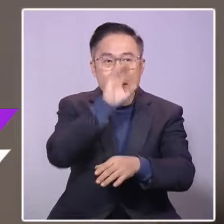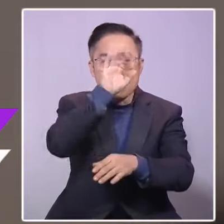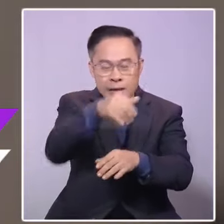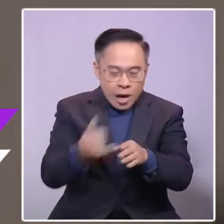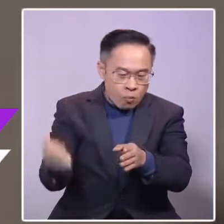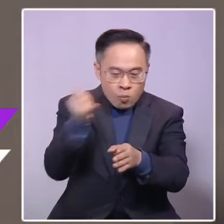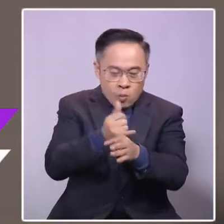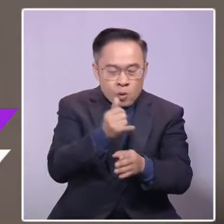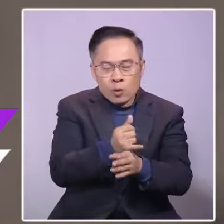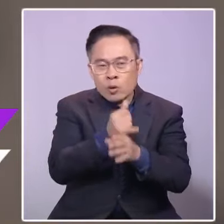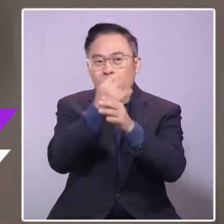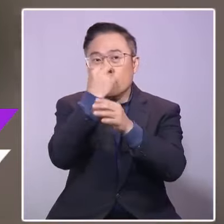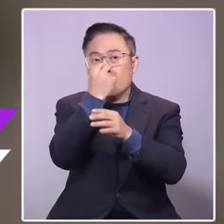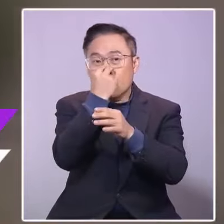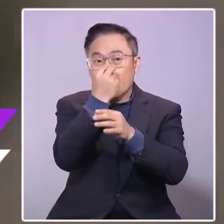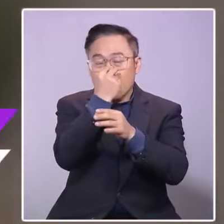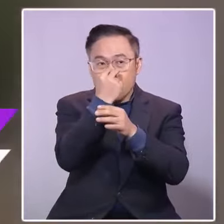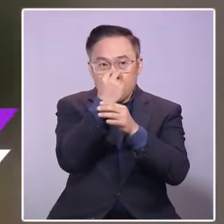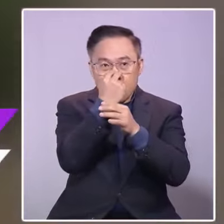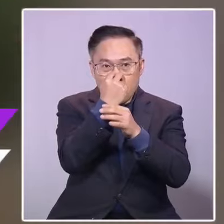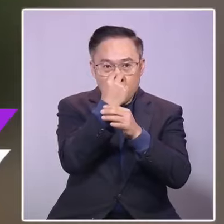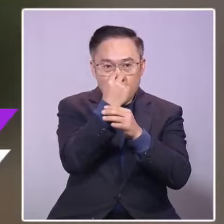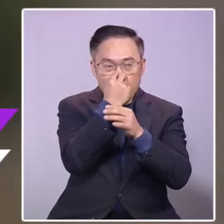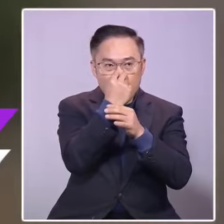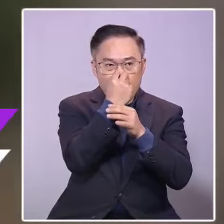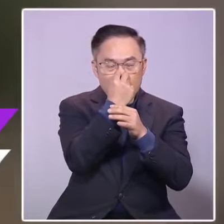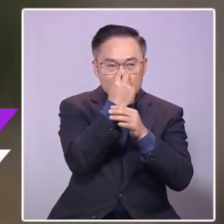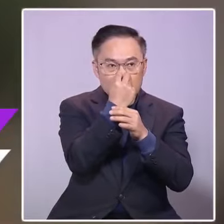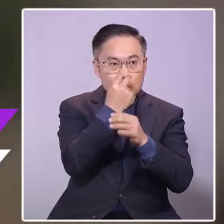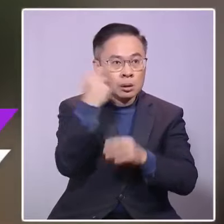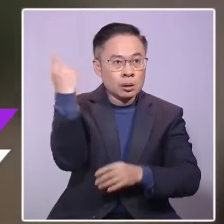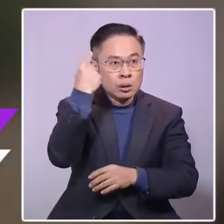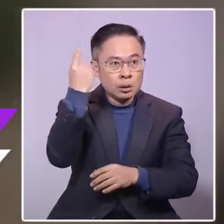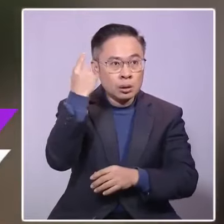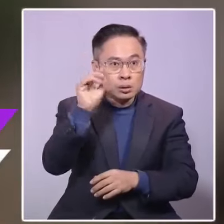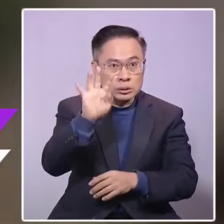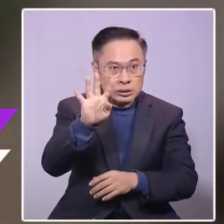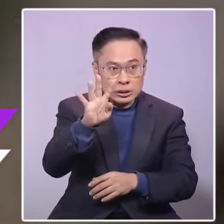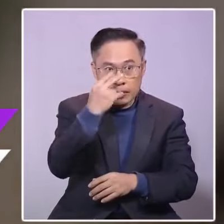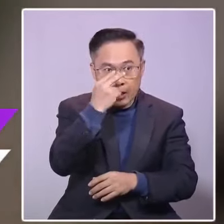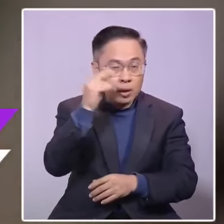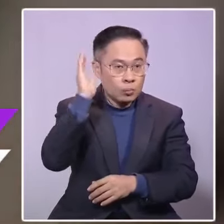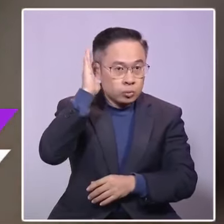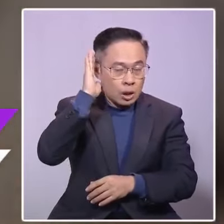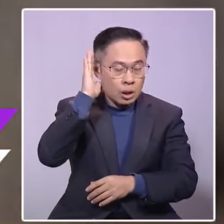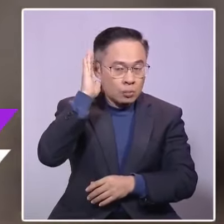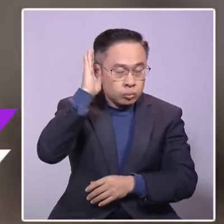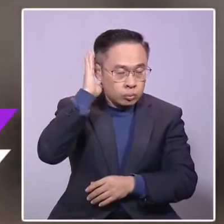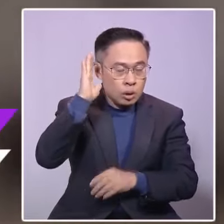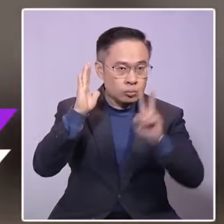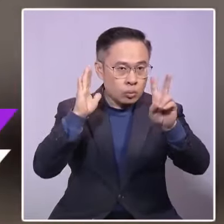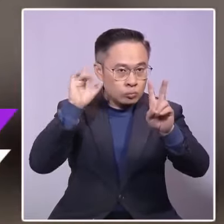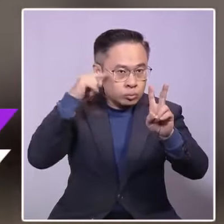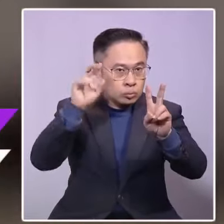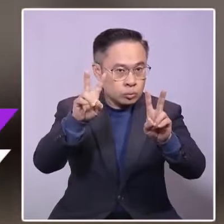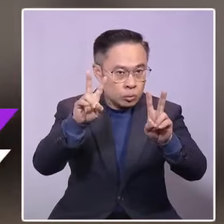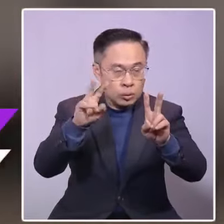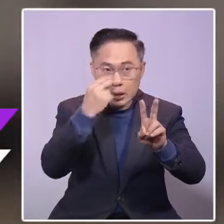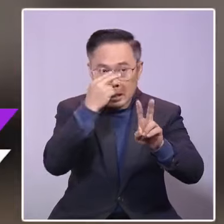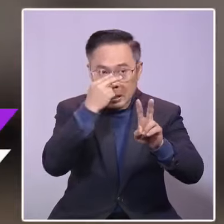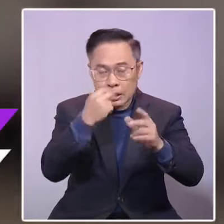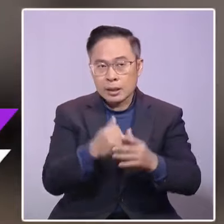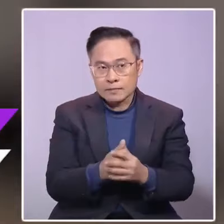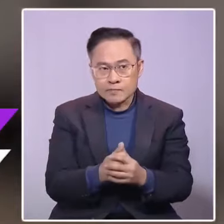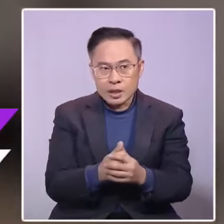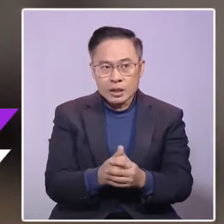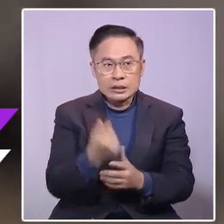ที่ติดอยู่กลางแม่น้ำเนี่ยนะฮะมี4คนด้วยกันมีผู้ชาย2ผู้หญิง2ทั้ง4คนเนี่ยนะฮะเข